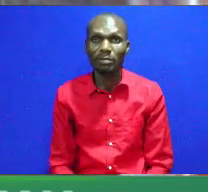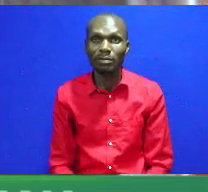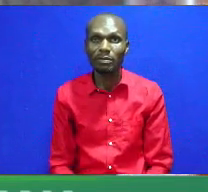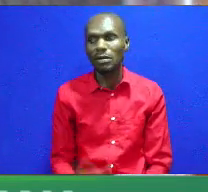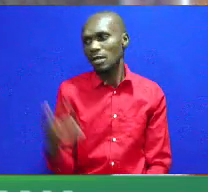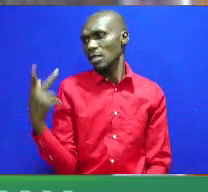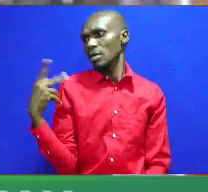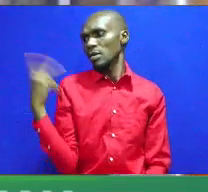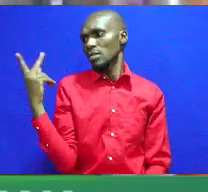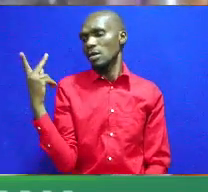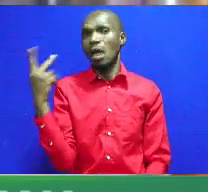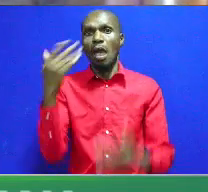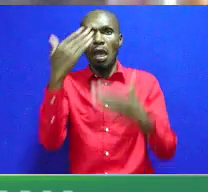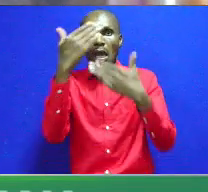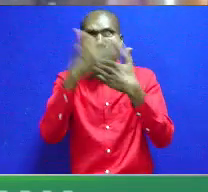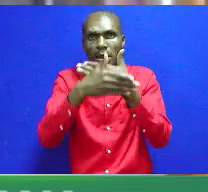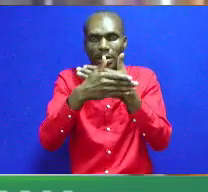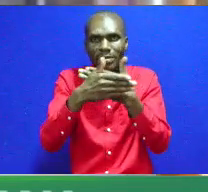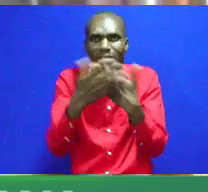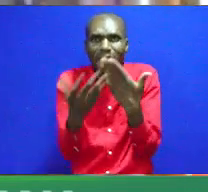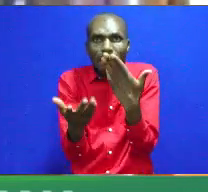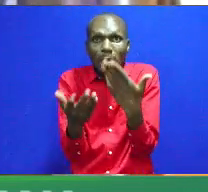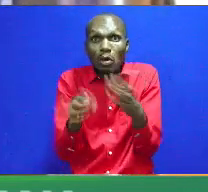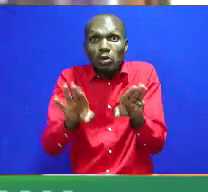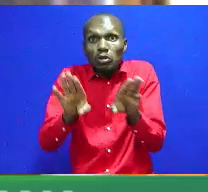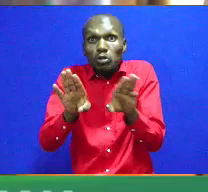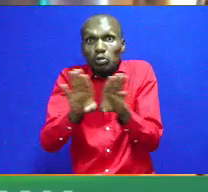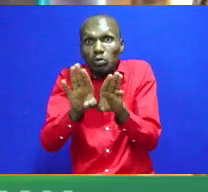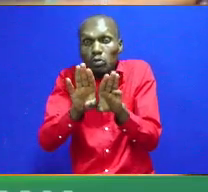ngeigoro marogoba kwenye chinsa chaikire togu sieka